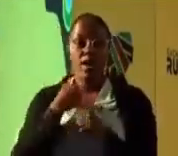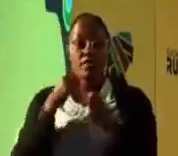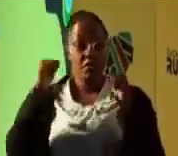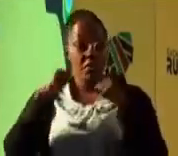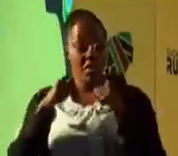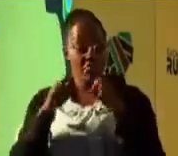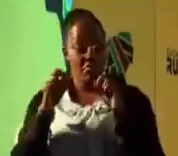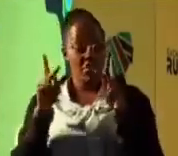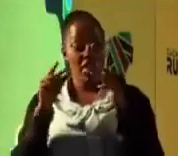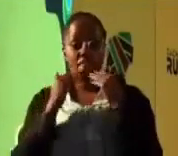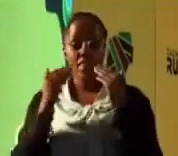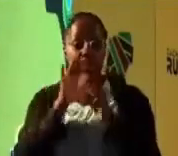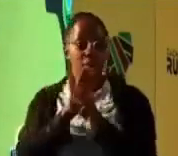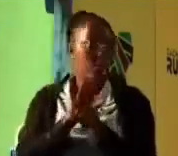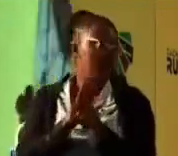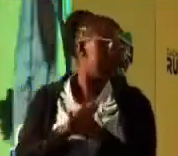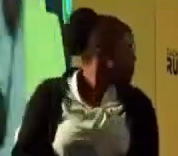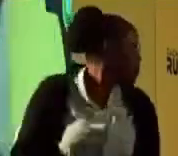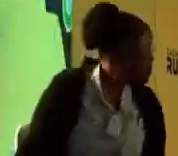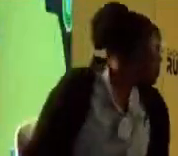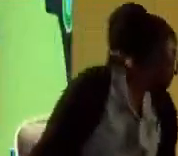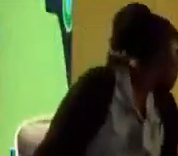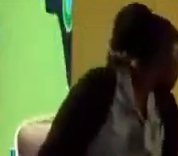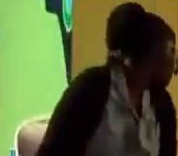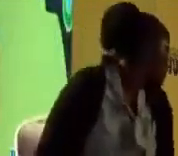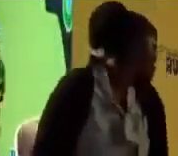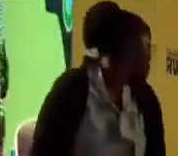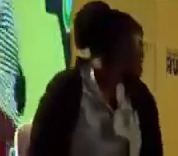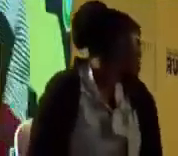Umeelewana? Asante sana. Thank you.